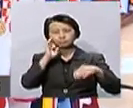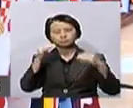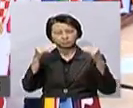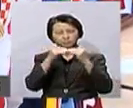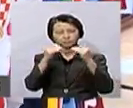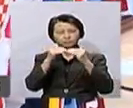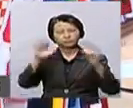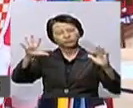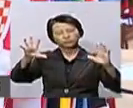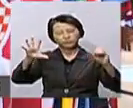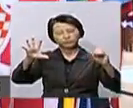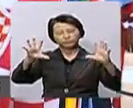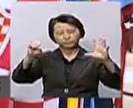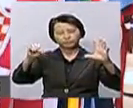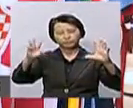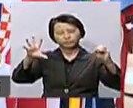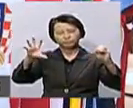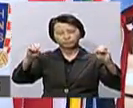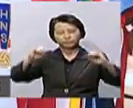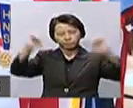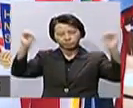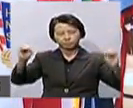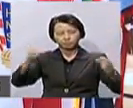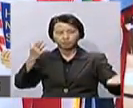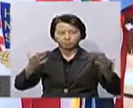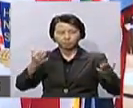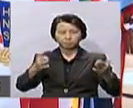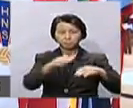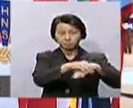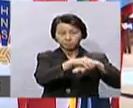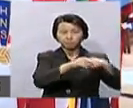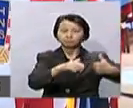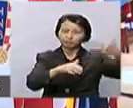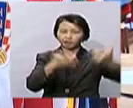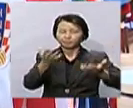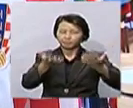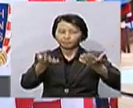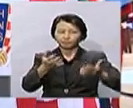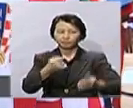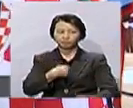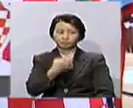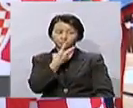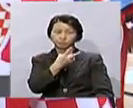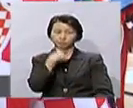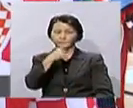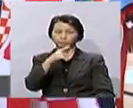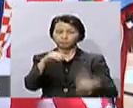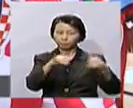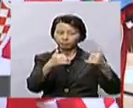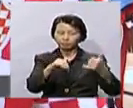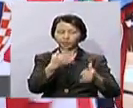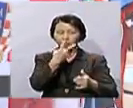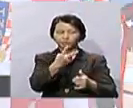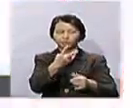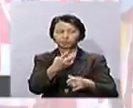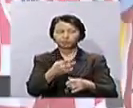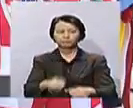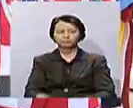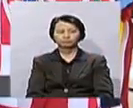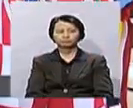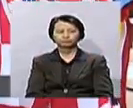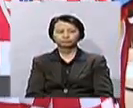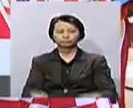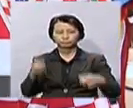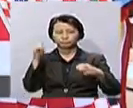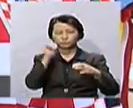juga 50-50, tapi kemungkinan kepada England. Tengok siapa yang on form malam ni dan tactical play.